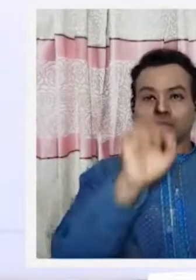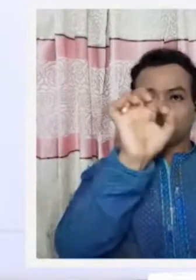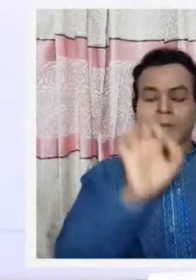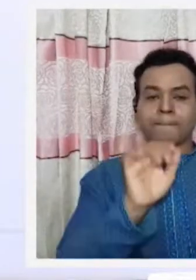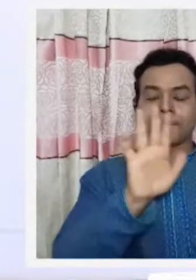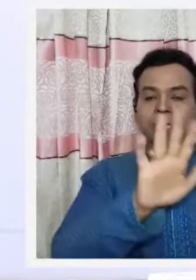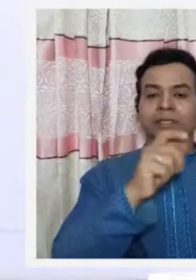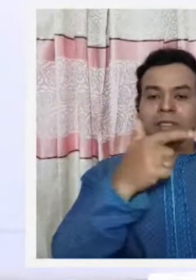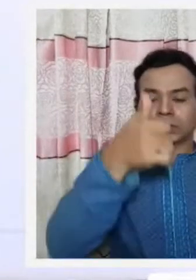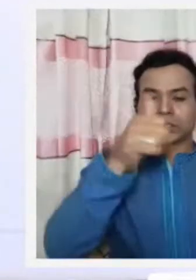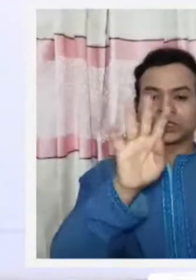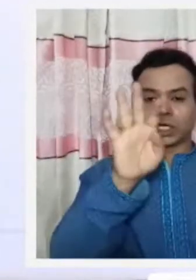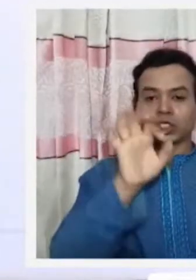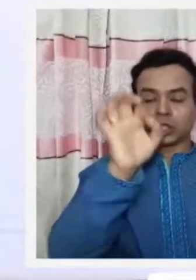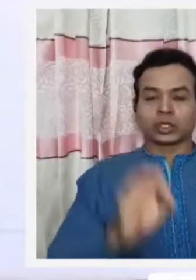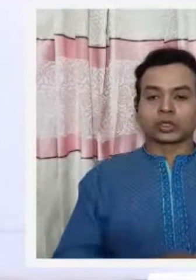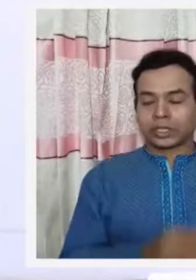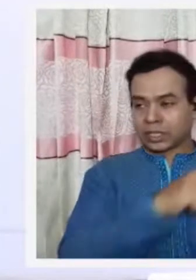19.80%।